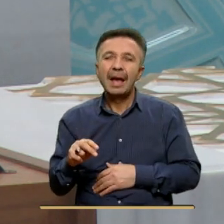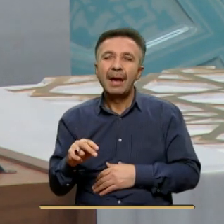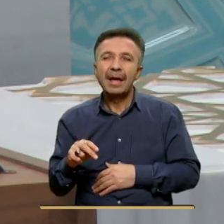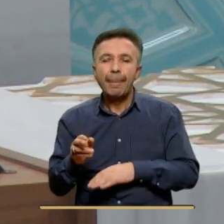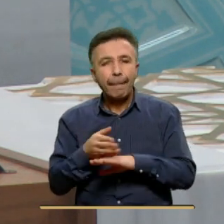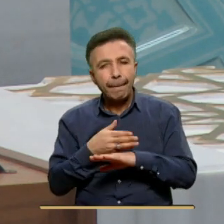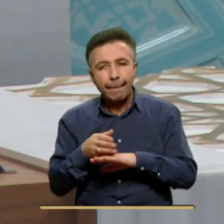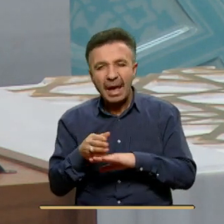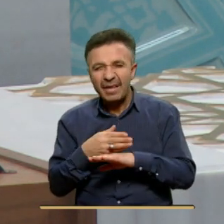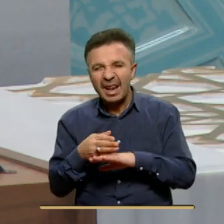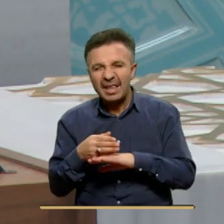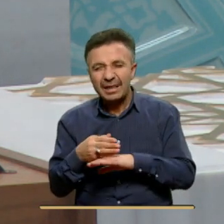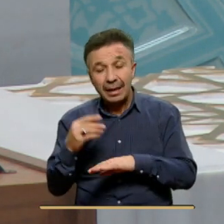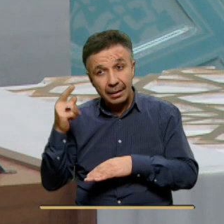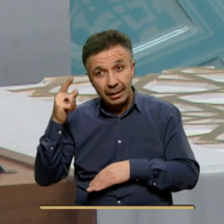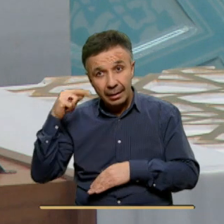niyetlerdir,